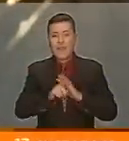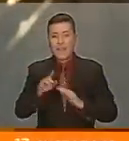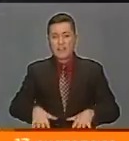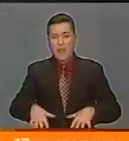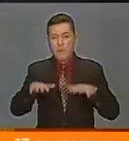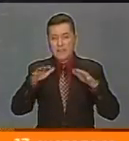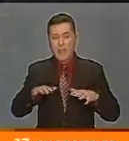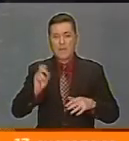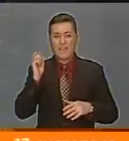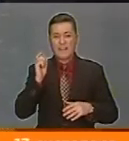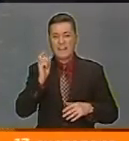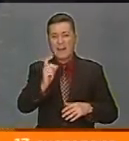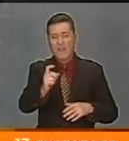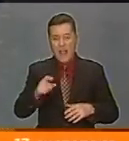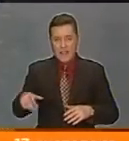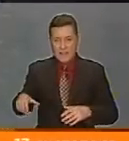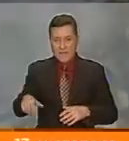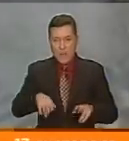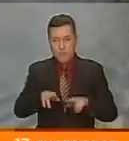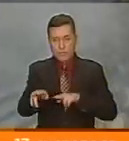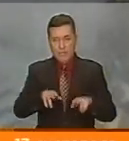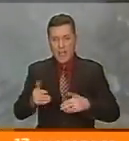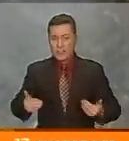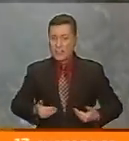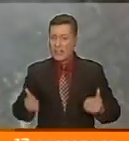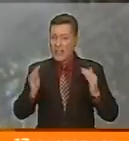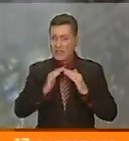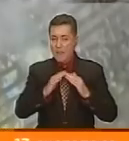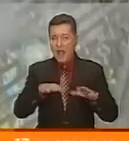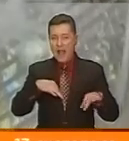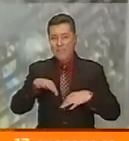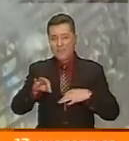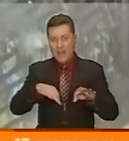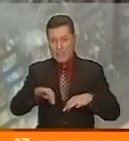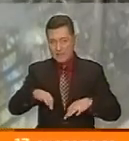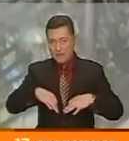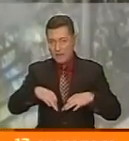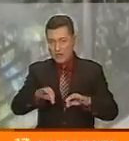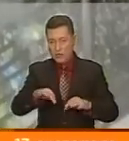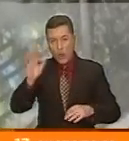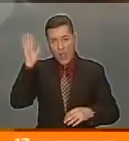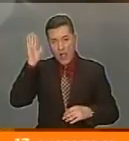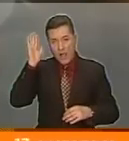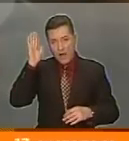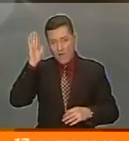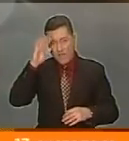все, трамвайні пути, почала підтаплювати жилі будинки. Транспорт пішов, воду